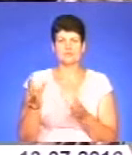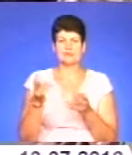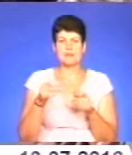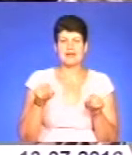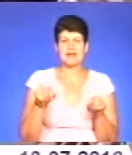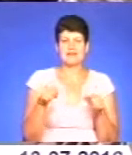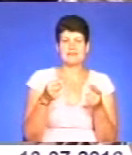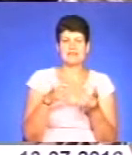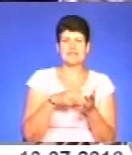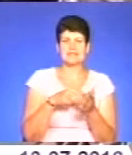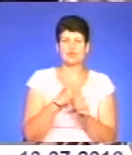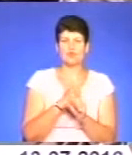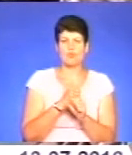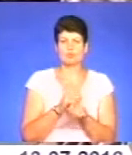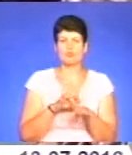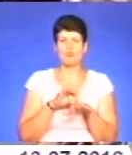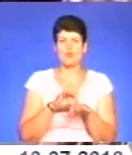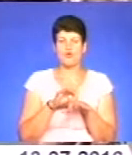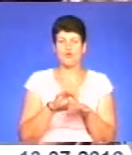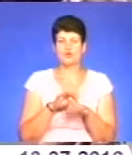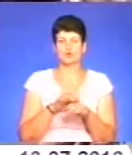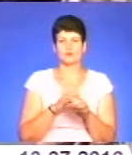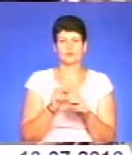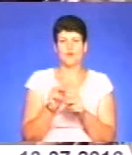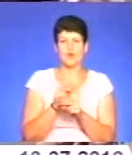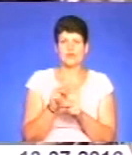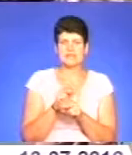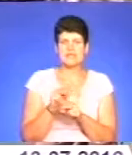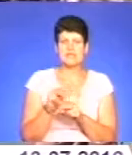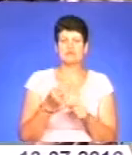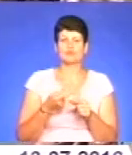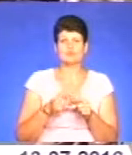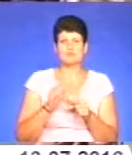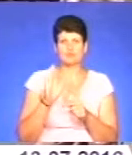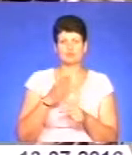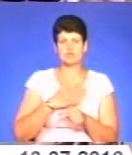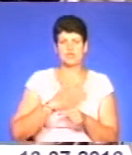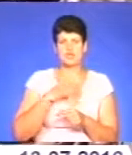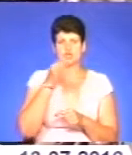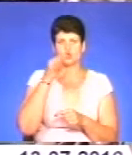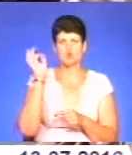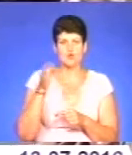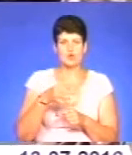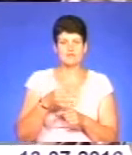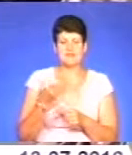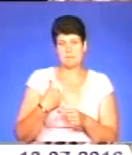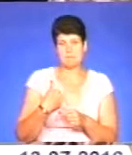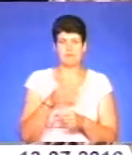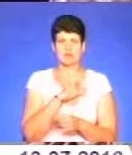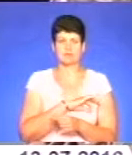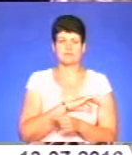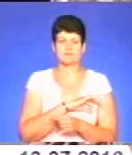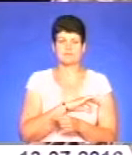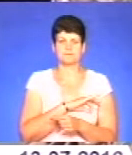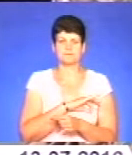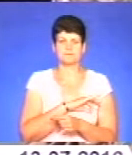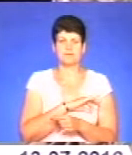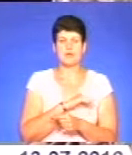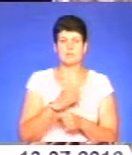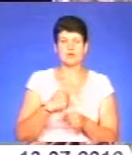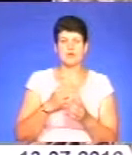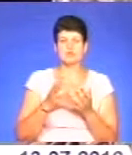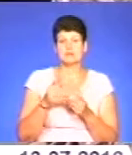реабілітаційну якусь роботу проводити, і психокорекційну роботу. І, звичайно, це буде наш досвід, який ми використаємо. Ми розраховуємо